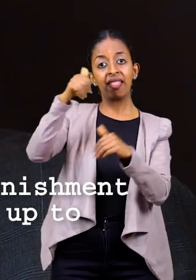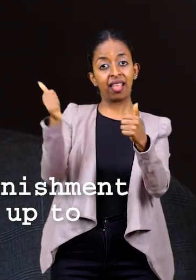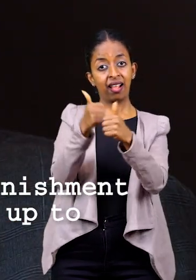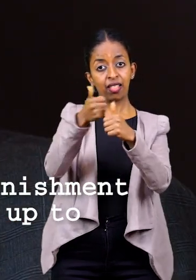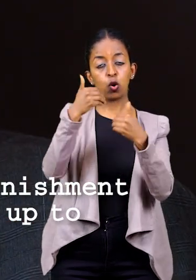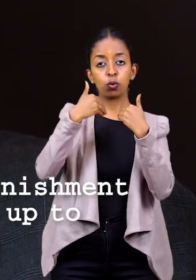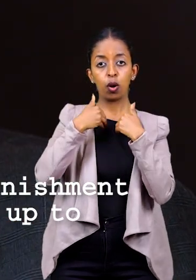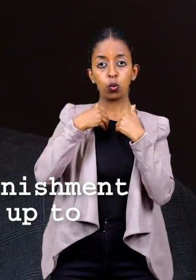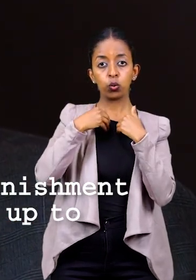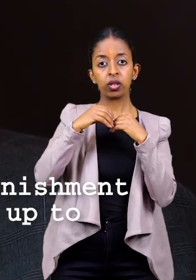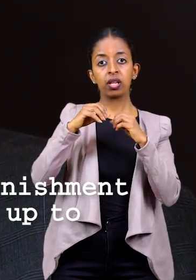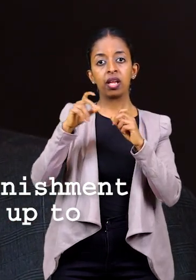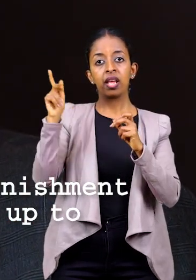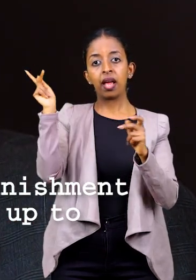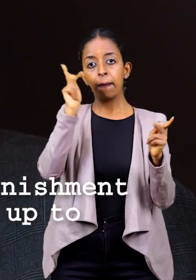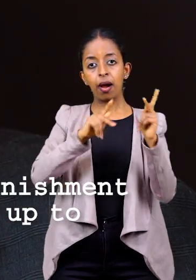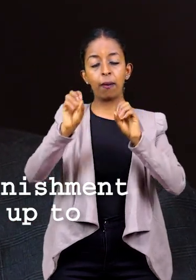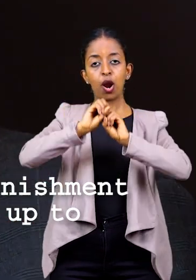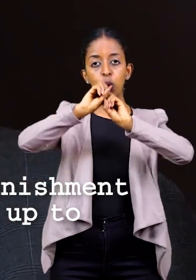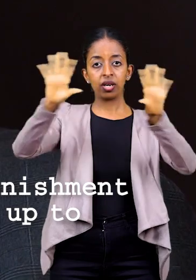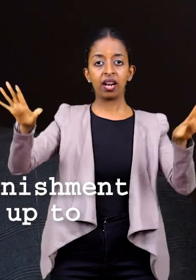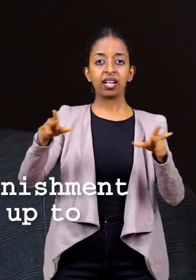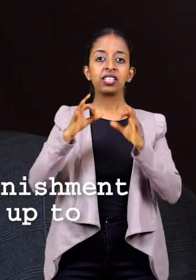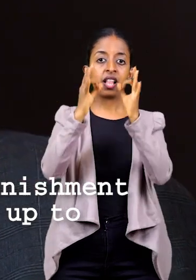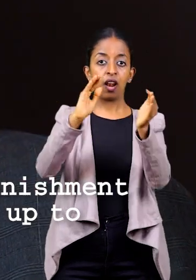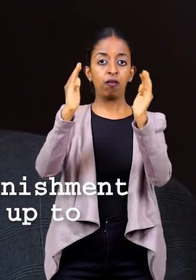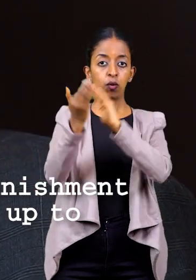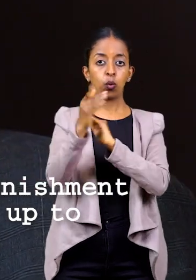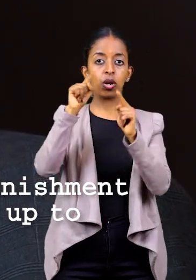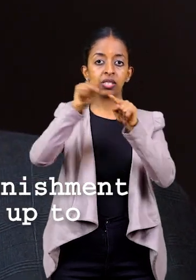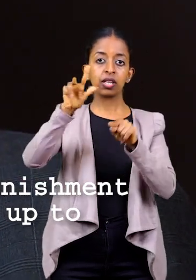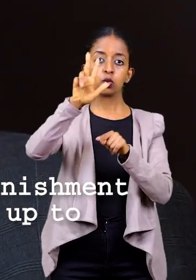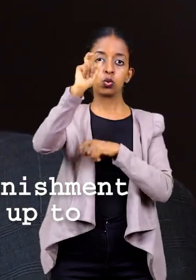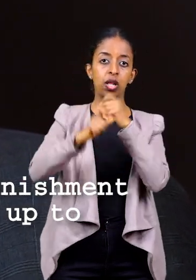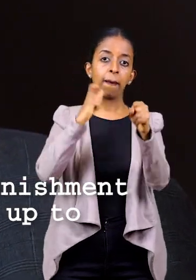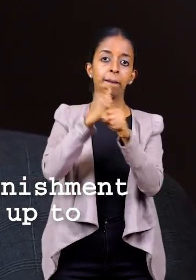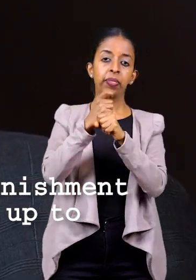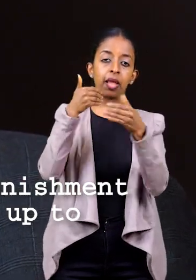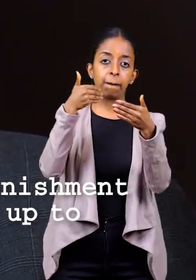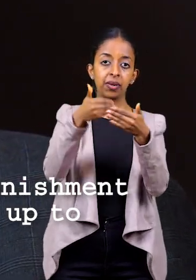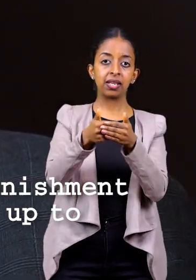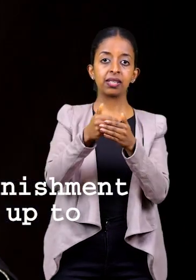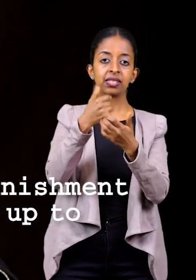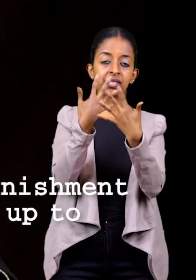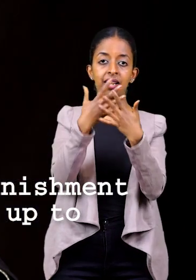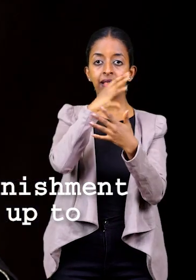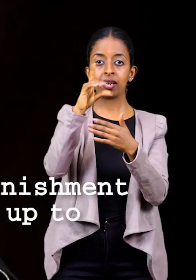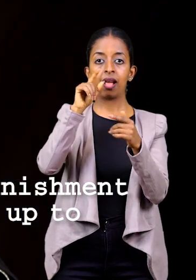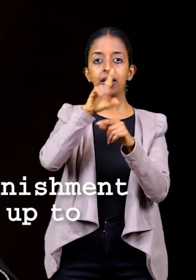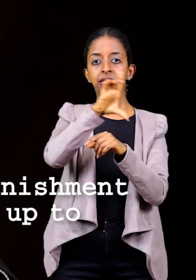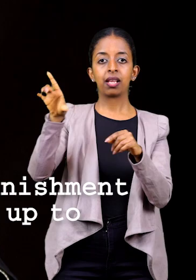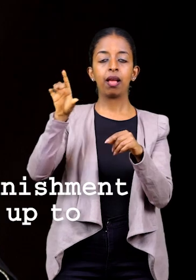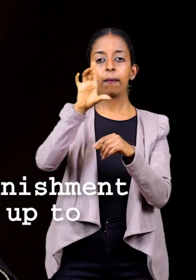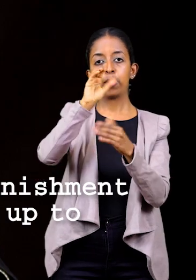immoo marsariitii hawaasa hordoftoota 5,000 ol qabuun yoo kan darbe ta'e adabbii hanga hidhaa waggaa 3 fi